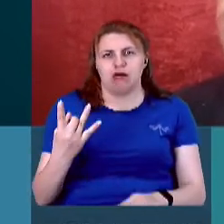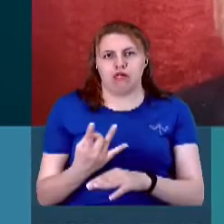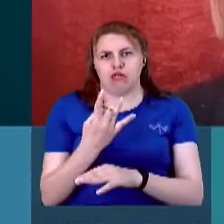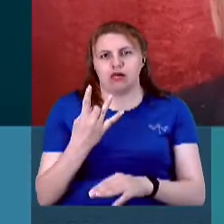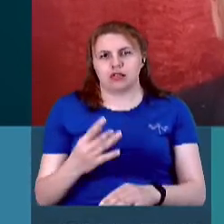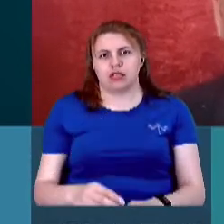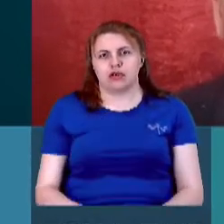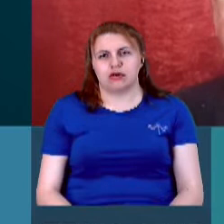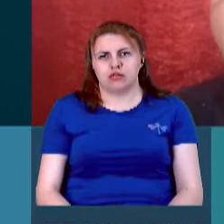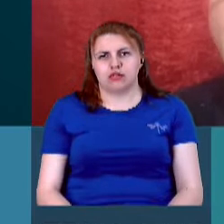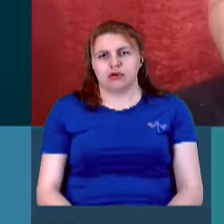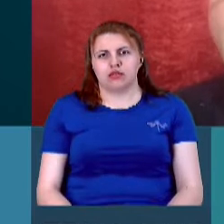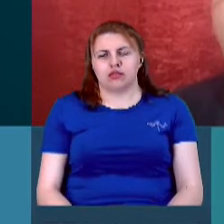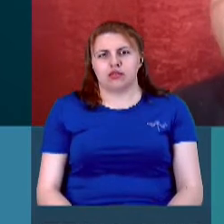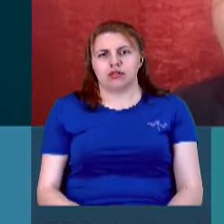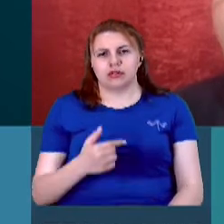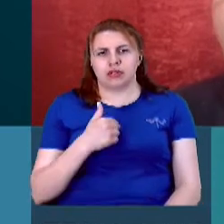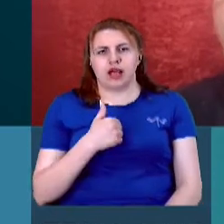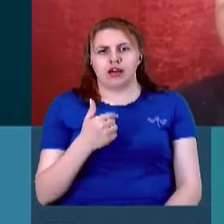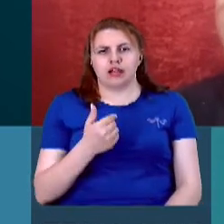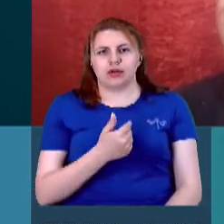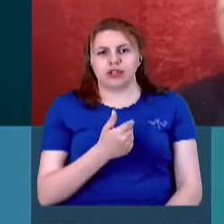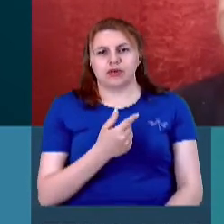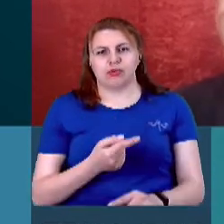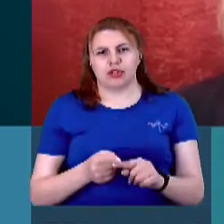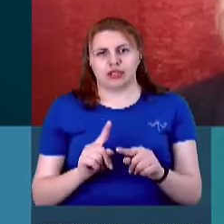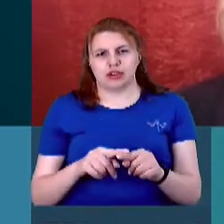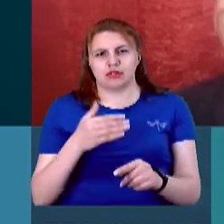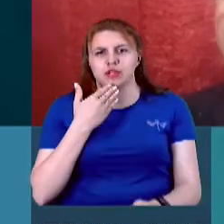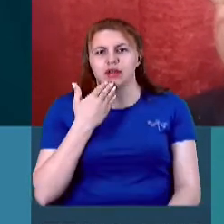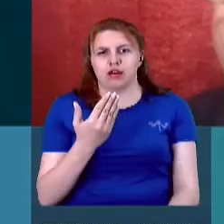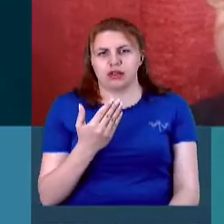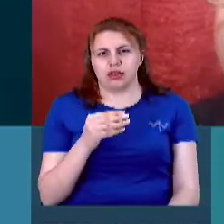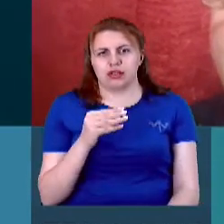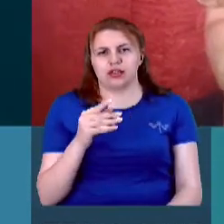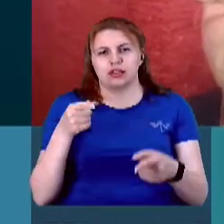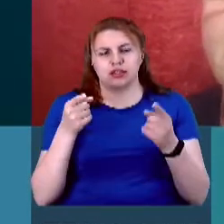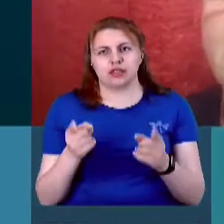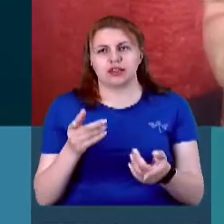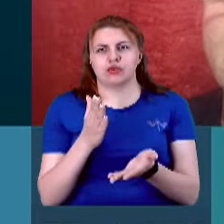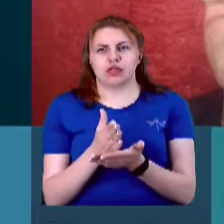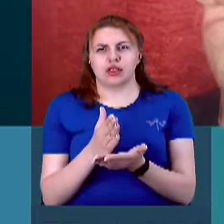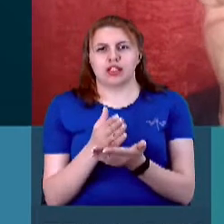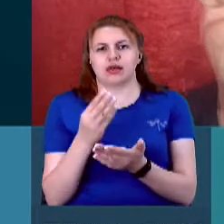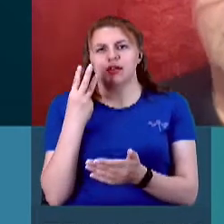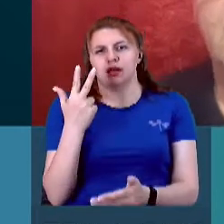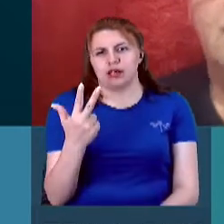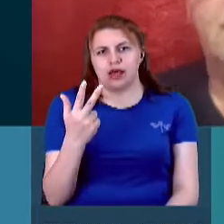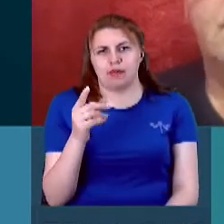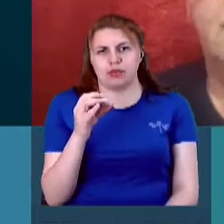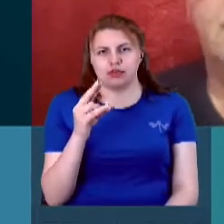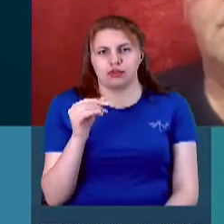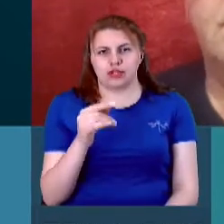три епізоди. Пане Максиме, я от відразу якраз хотів вас про це спитати. Пане Максиме, дійсно є три епізоди, про них розповідала